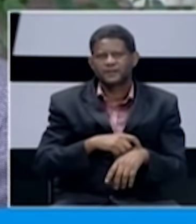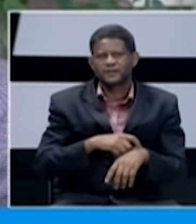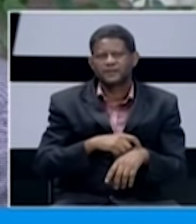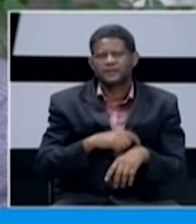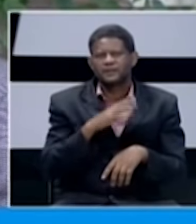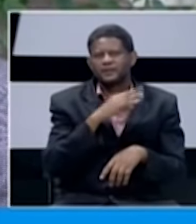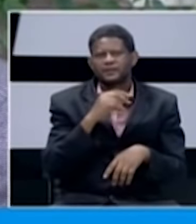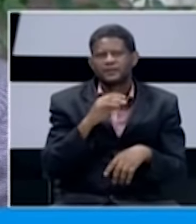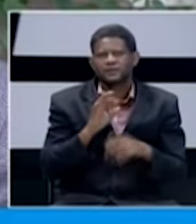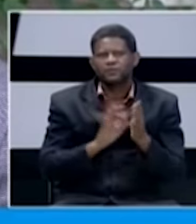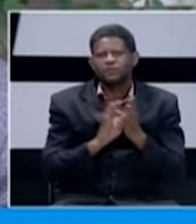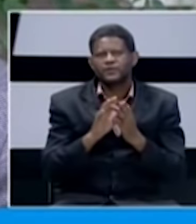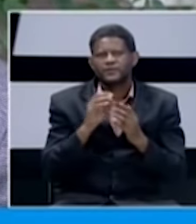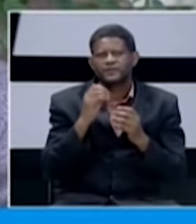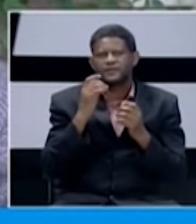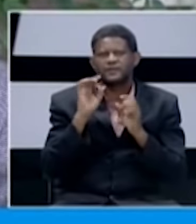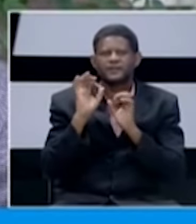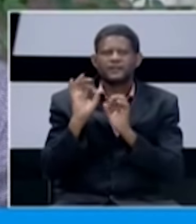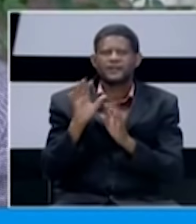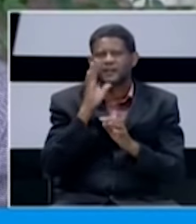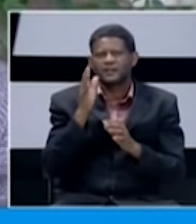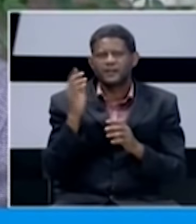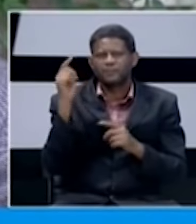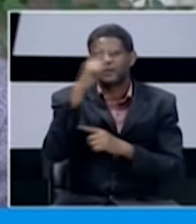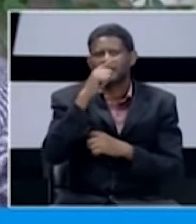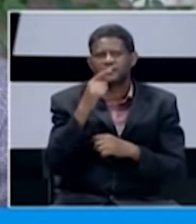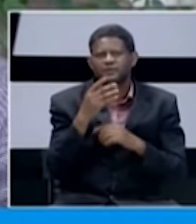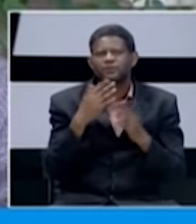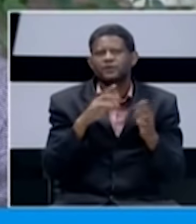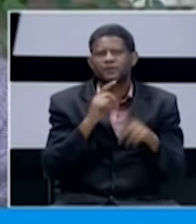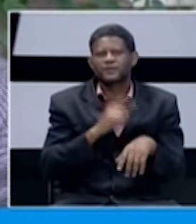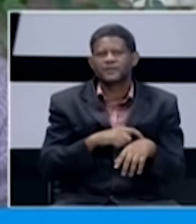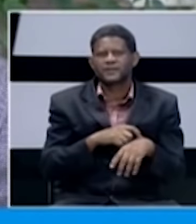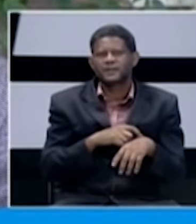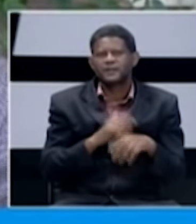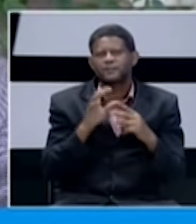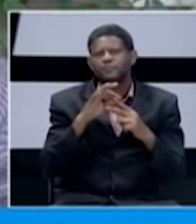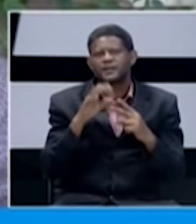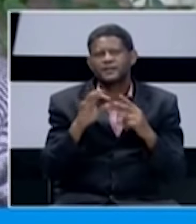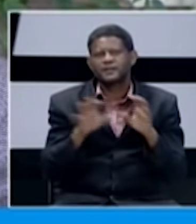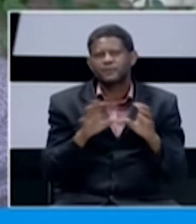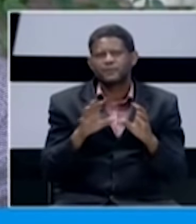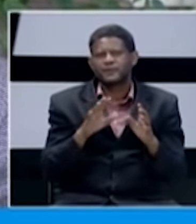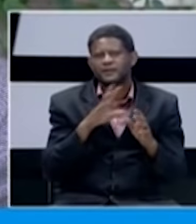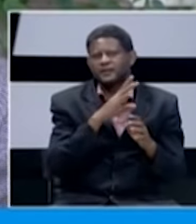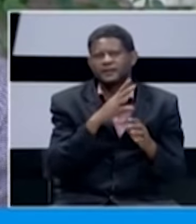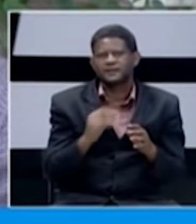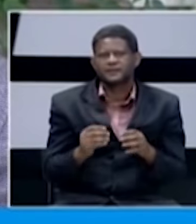እና ቁፅሮ ዘይነዓቐ ህዝቢ ንመዓልቶ ዝሞተሉ ግዜ ኣይ መረፃ ምክያድ ድማ